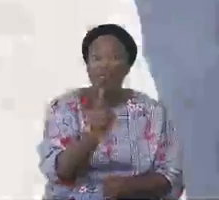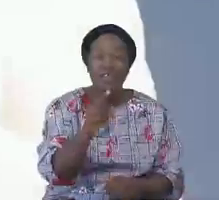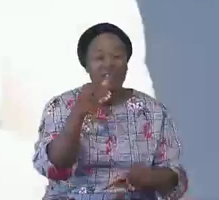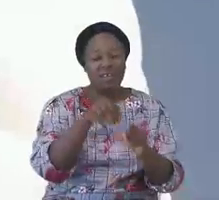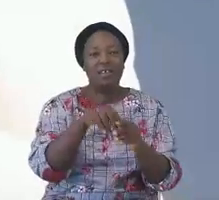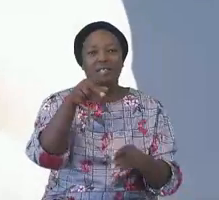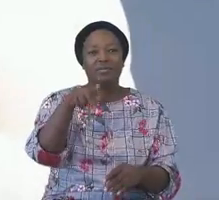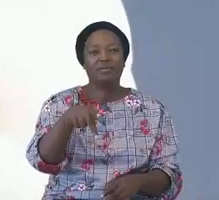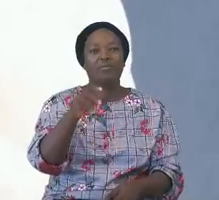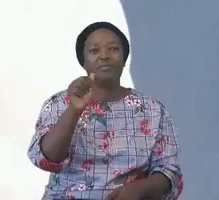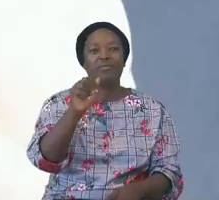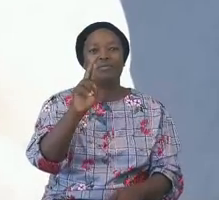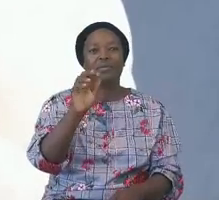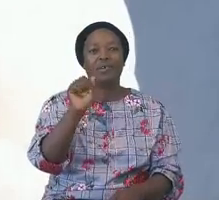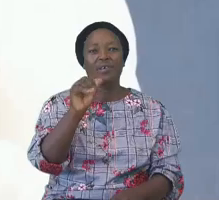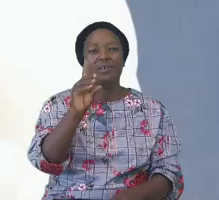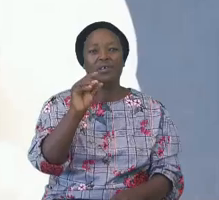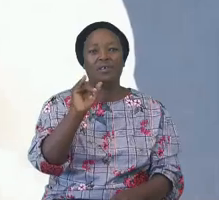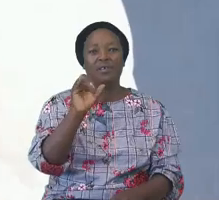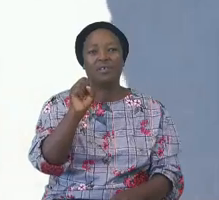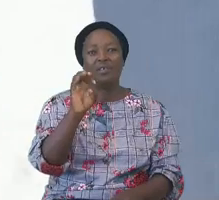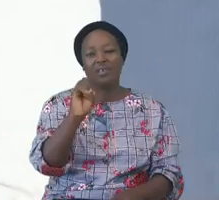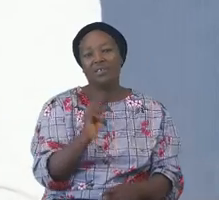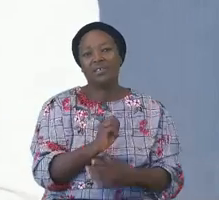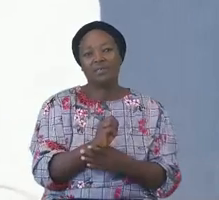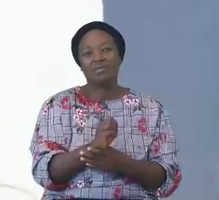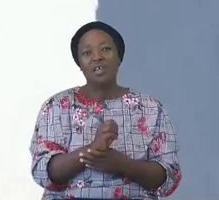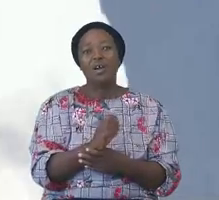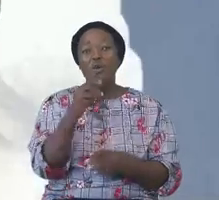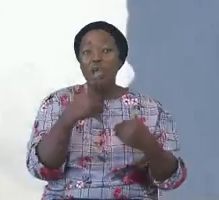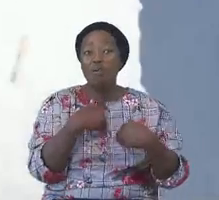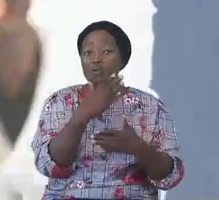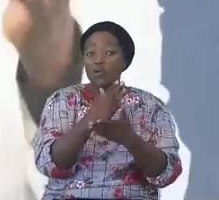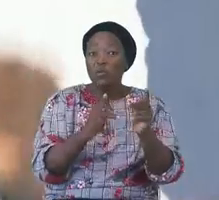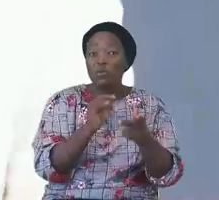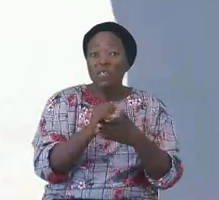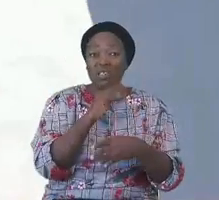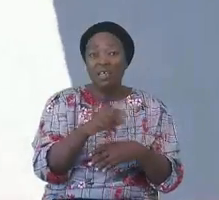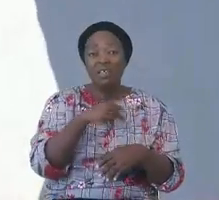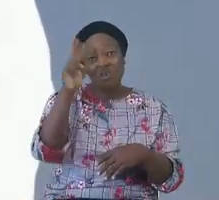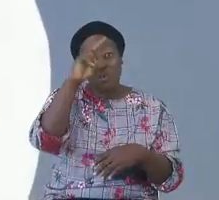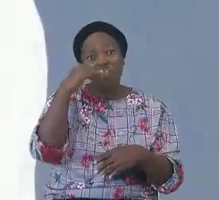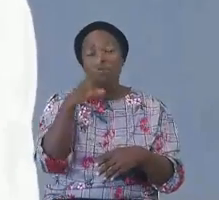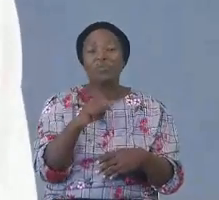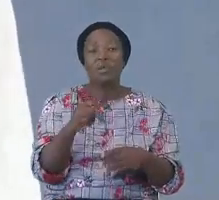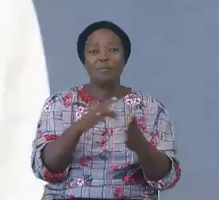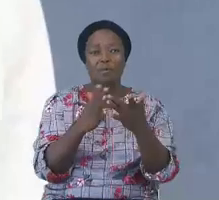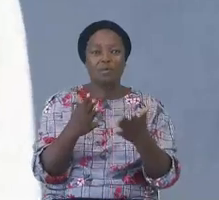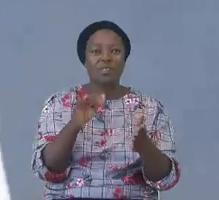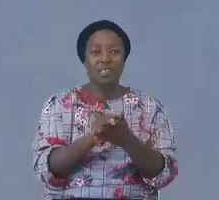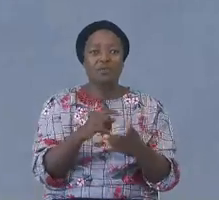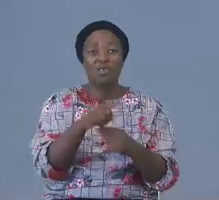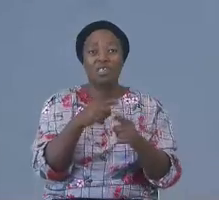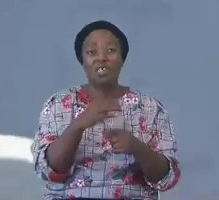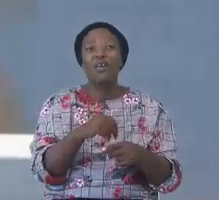avec moi, ou dans le paradis. Vous savez, il y a des gens qui sont